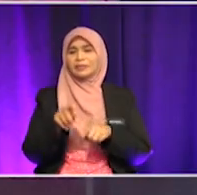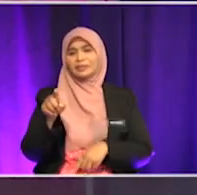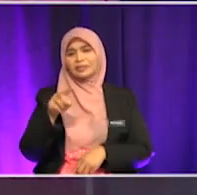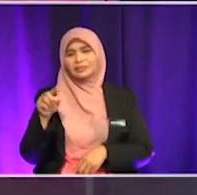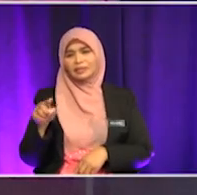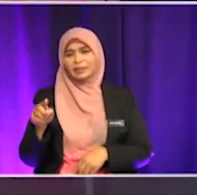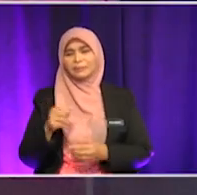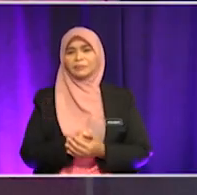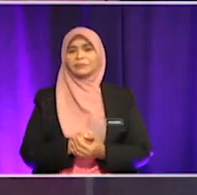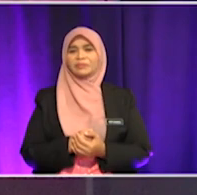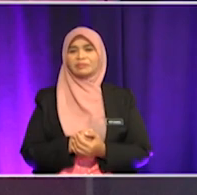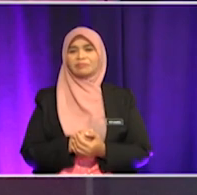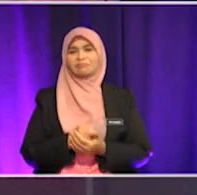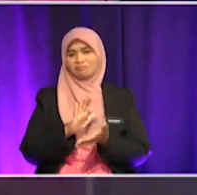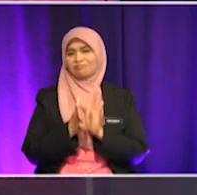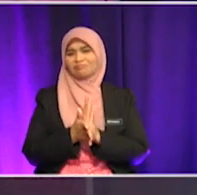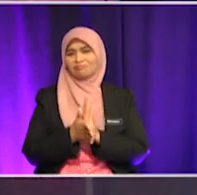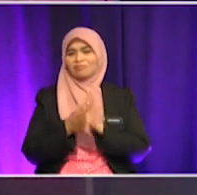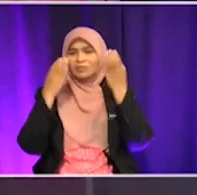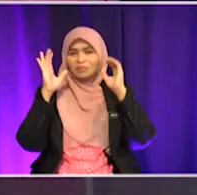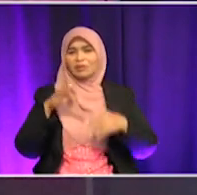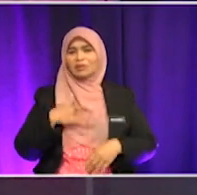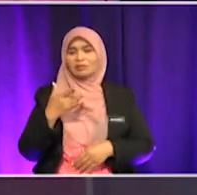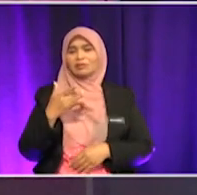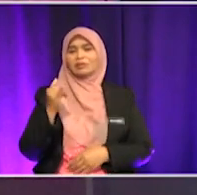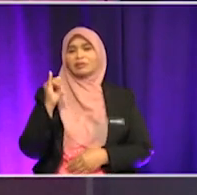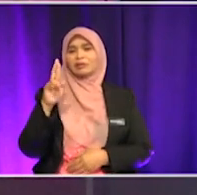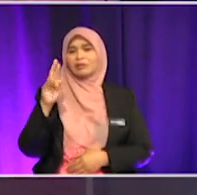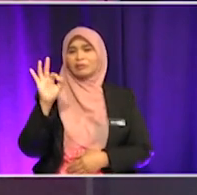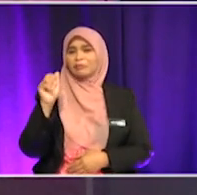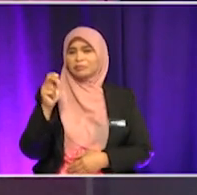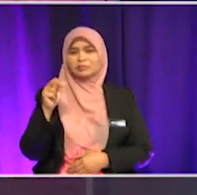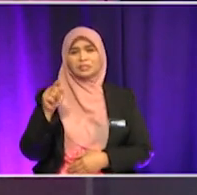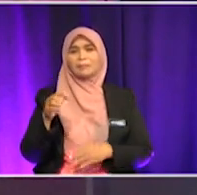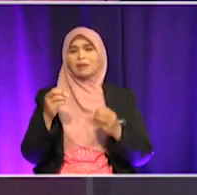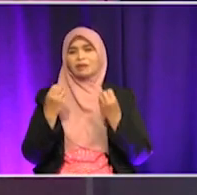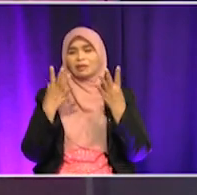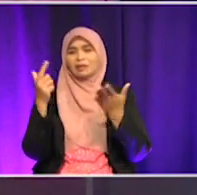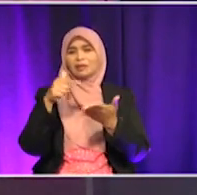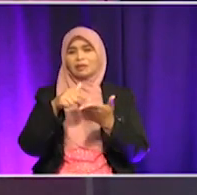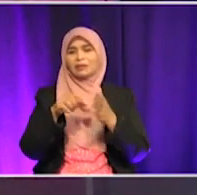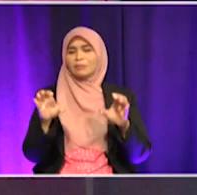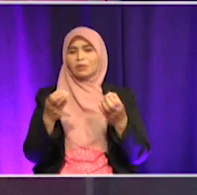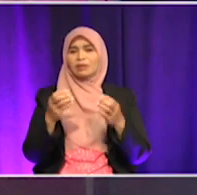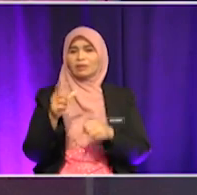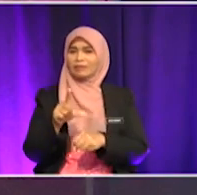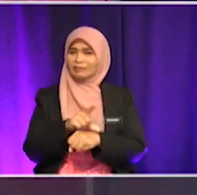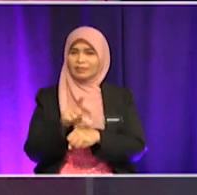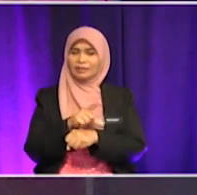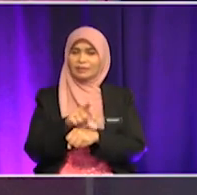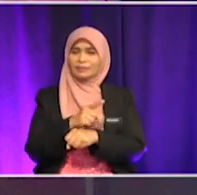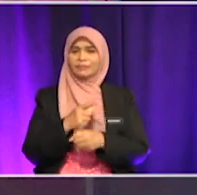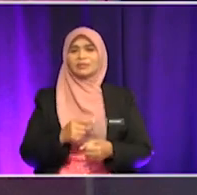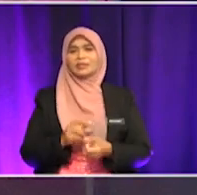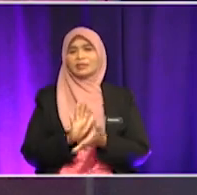Irfan. Cikgu rasa Irfan kena banyak buat lagi latihan. Okey, tak apa. Sebab kita kena menangkan dalam kuis matematik nanti. Betul, kena menang, cikgu. Ya, kena menang.